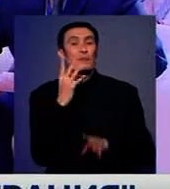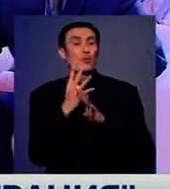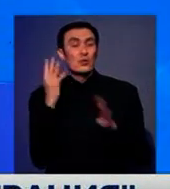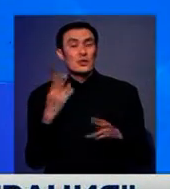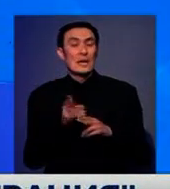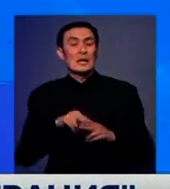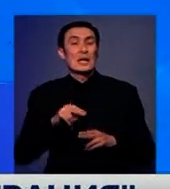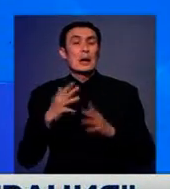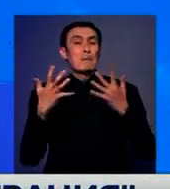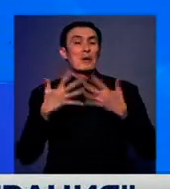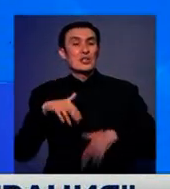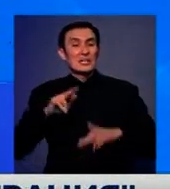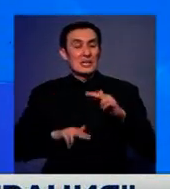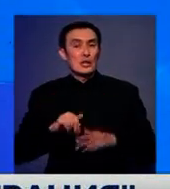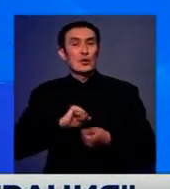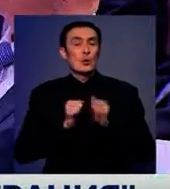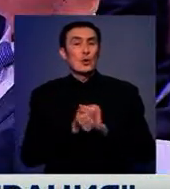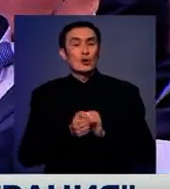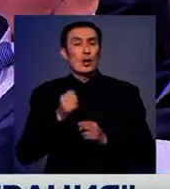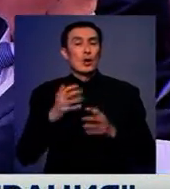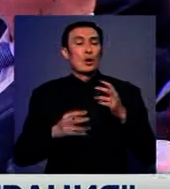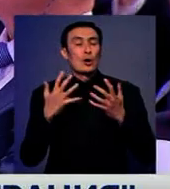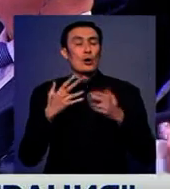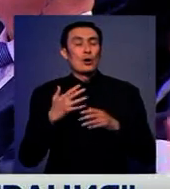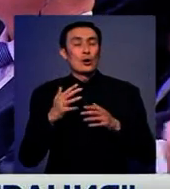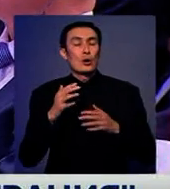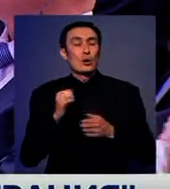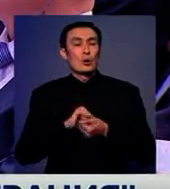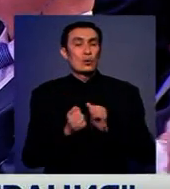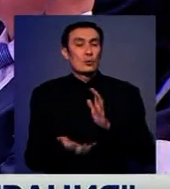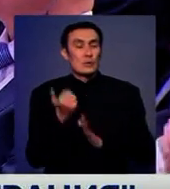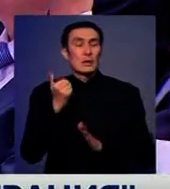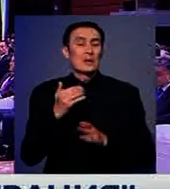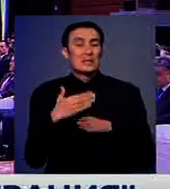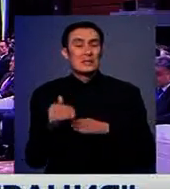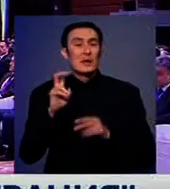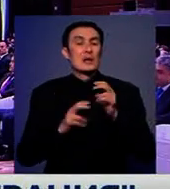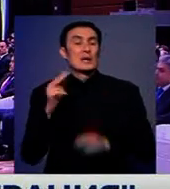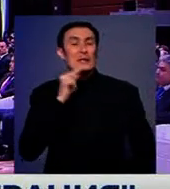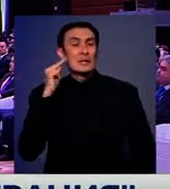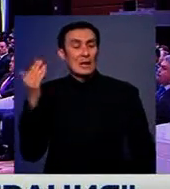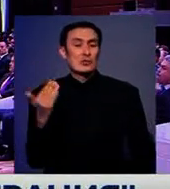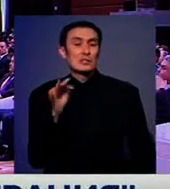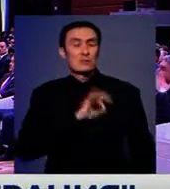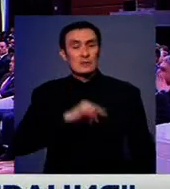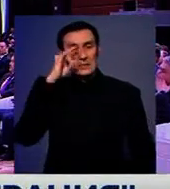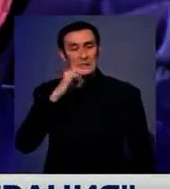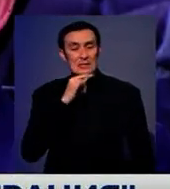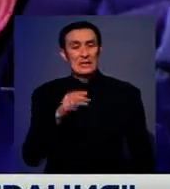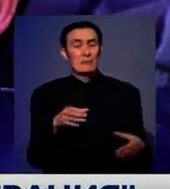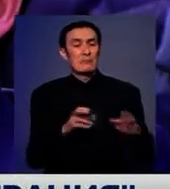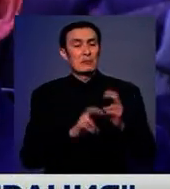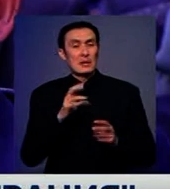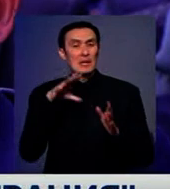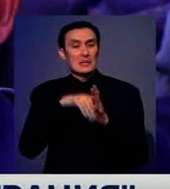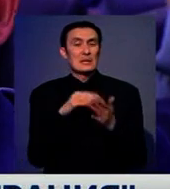речь идет о машиностроительной и горнорудной отраслях. В настоящее время рынок Поднебесной освоили уже несколько отечественных